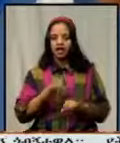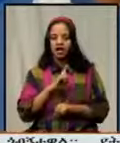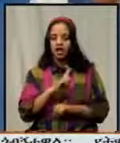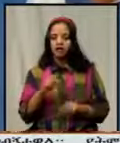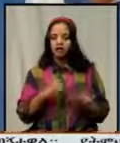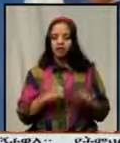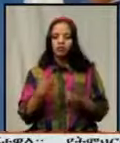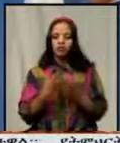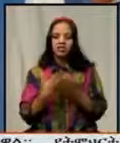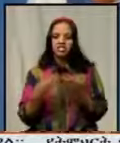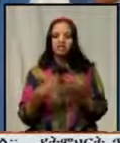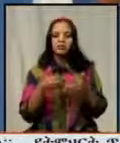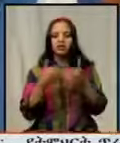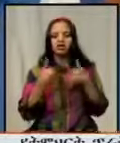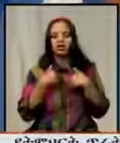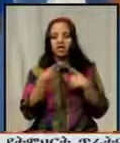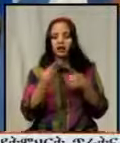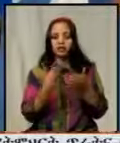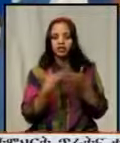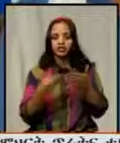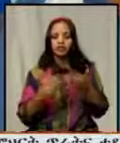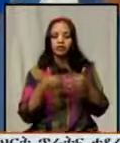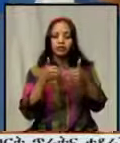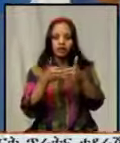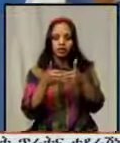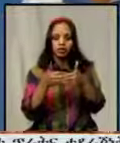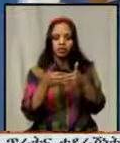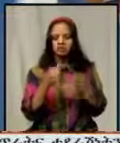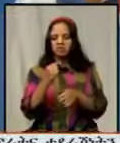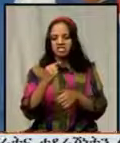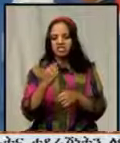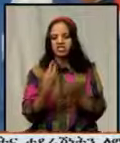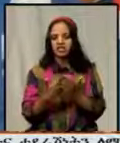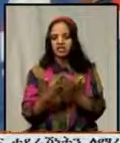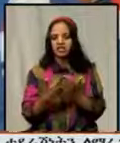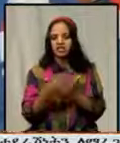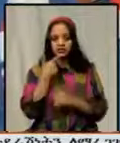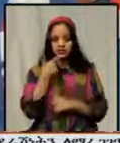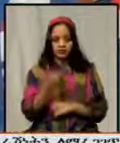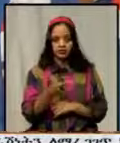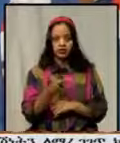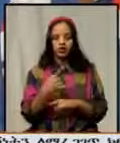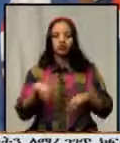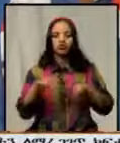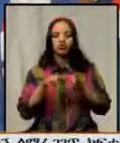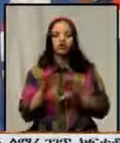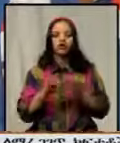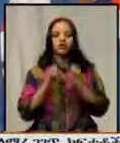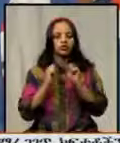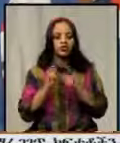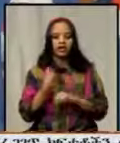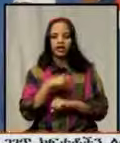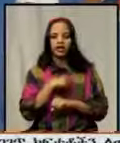ደግሞ በግዥም ይቀርባል። ያ በግዥም ይቀርበው በትንሽ ገንዘብ እንዳልኩት ዞኑም